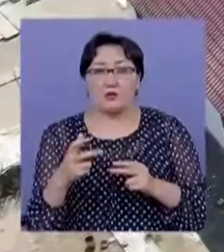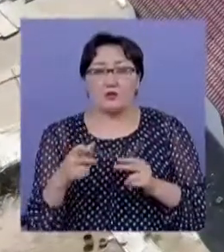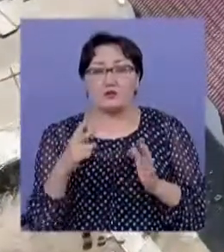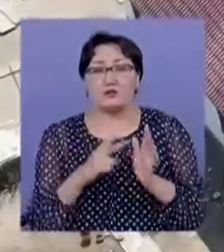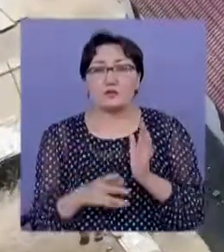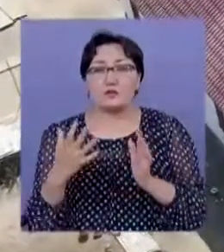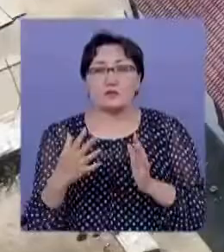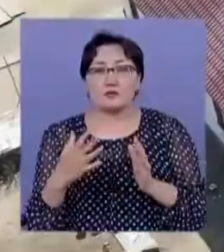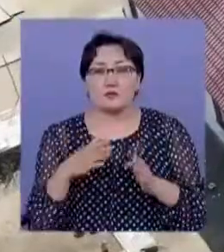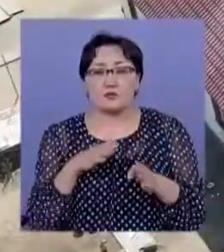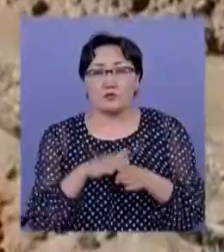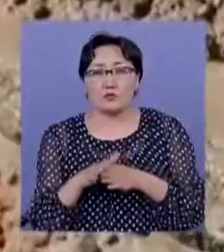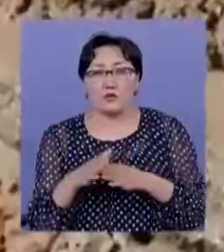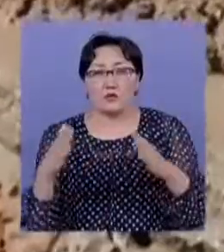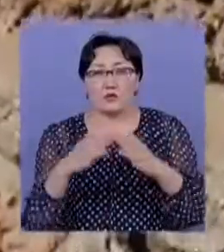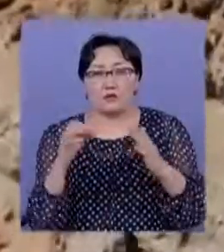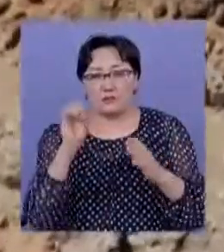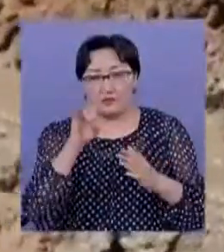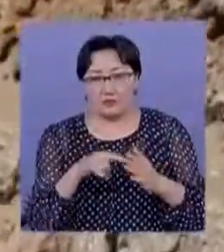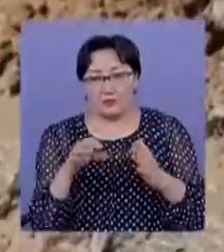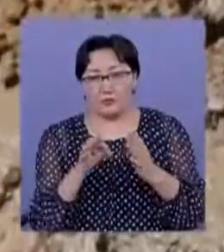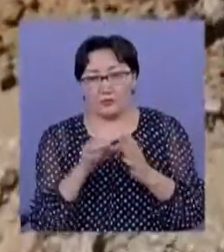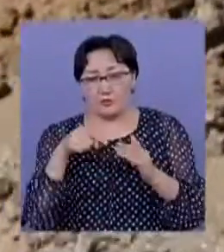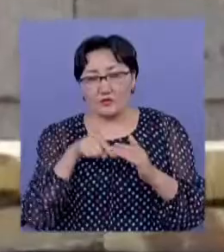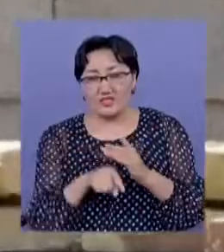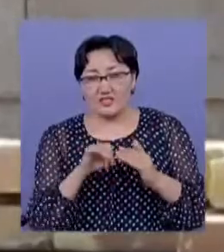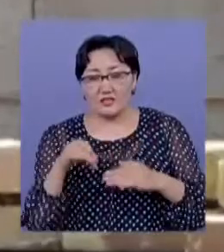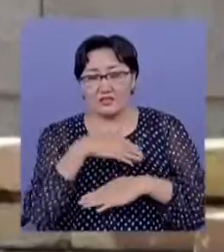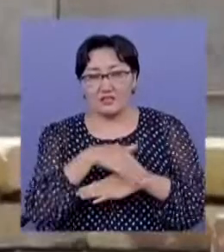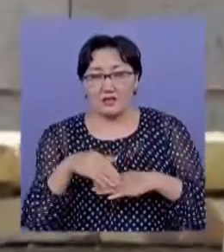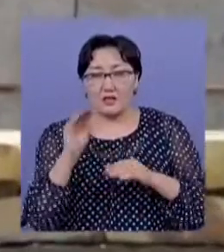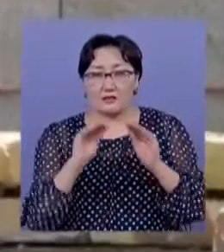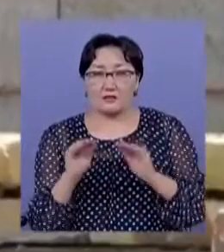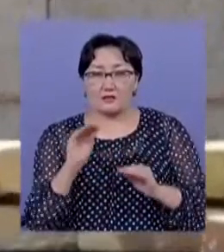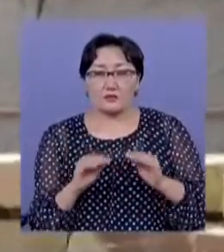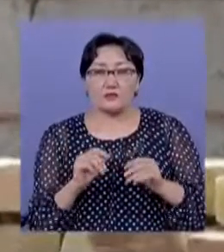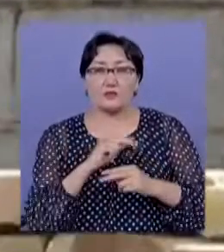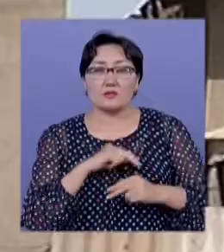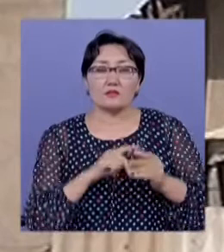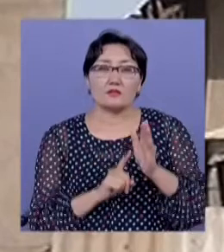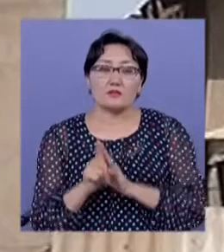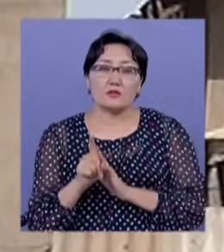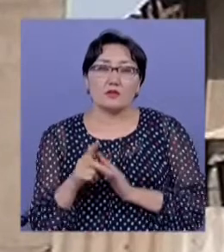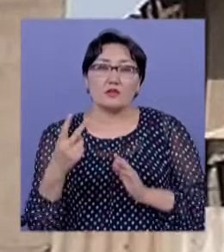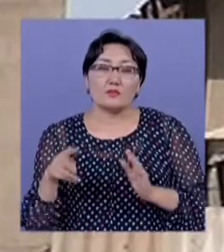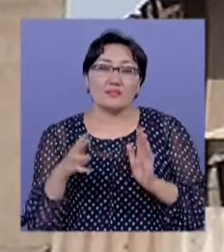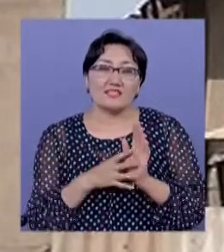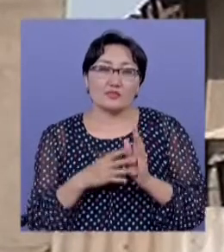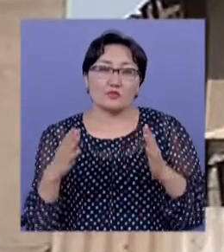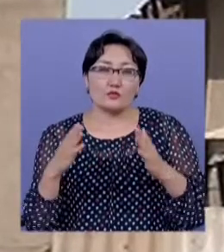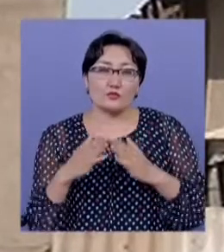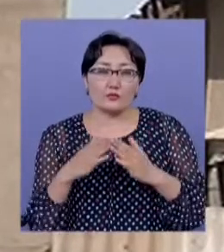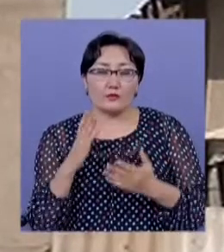үйдің толығынан шатыры мен терезесін жұмыстарын бітіріп, ішкі және сыртқы сылау жұмыстарын қазір біз бастап кеттік. Бізде 28 үй бар, ол